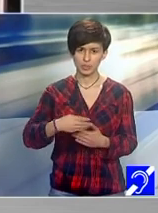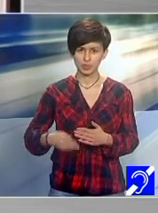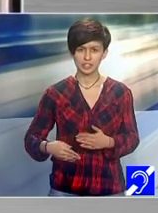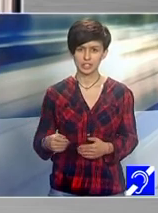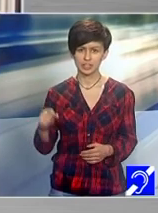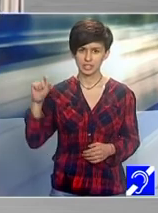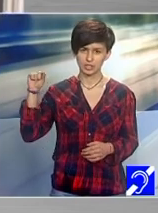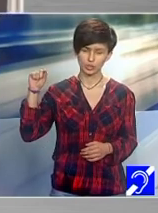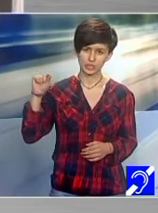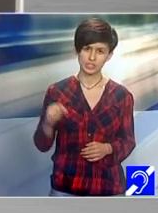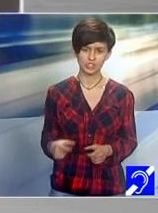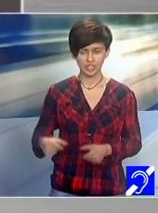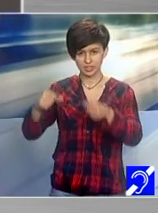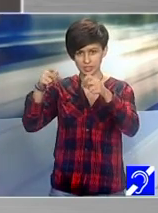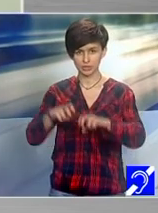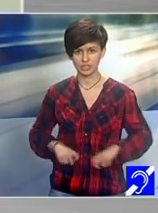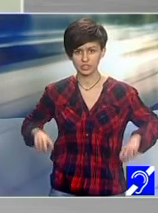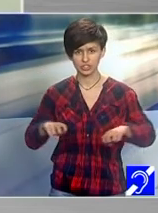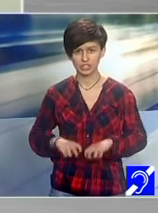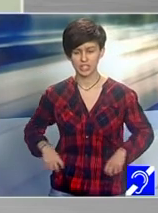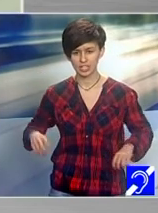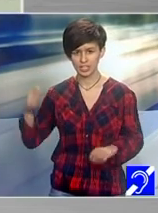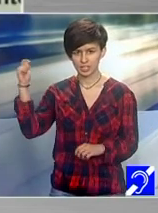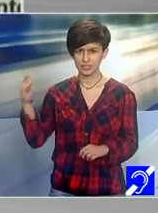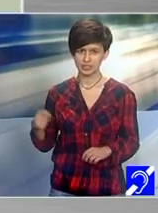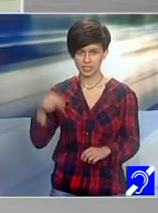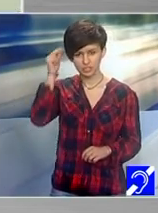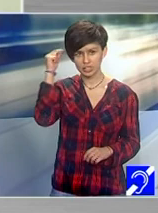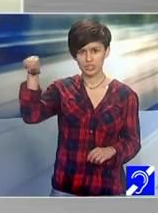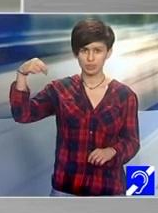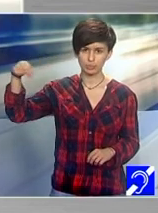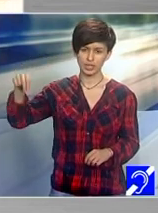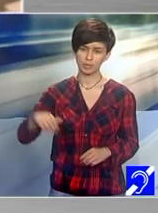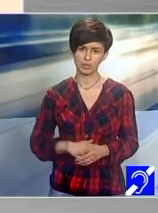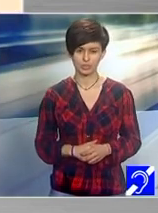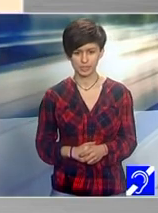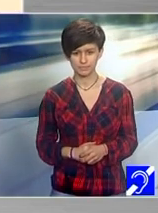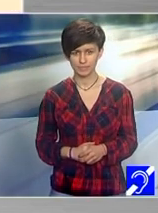țara noastră și din Republica Moldova. Avem